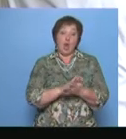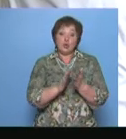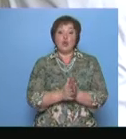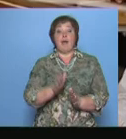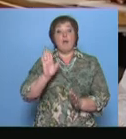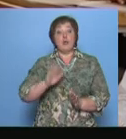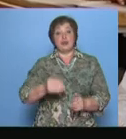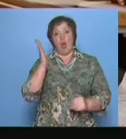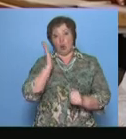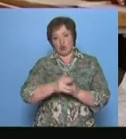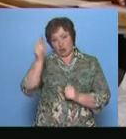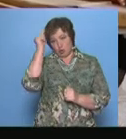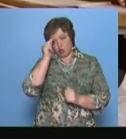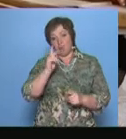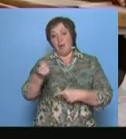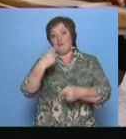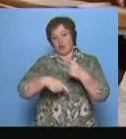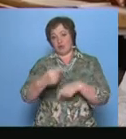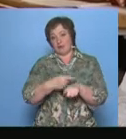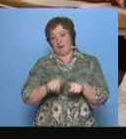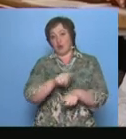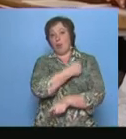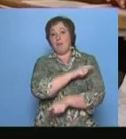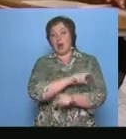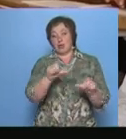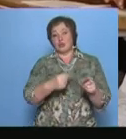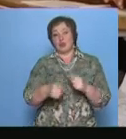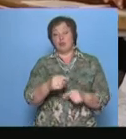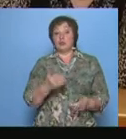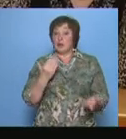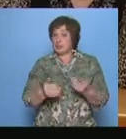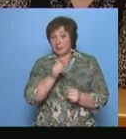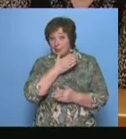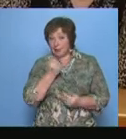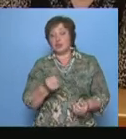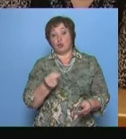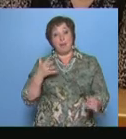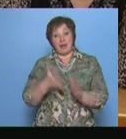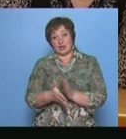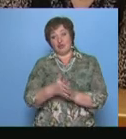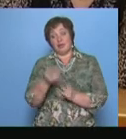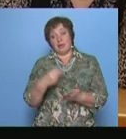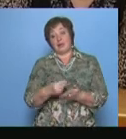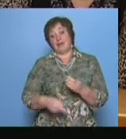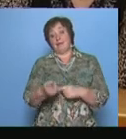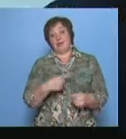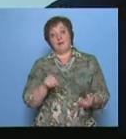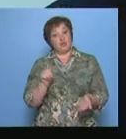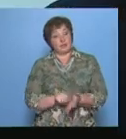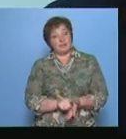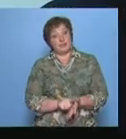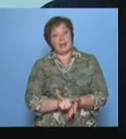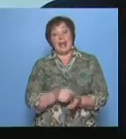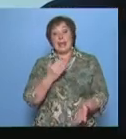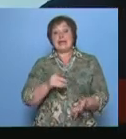окончания вернуться сюда работать. В противном случае ему придется вернуть все потраченные на него деньги. Если студент, несмотря на вот то, что